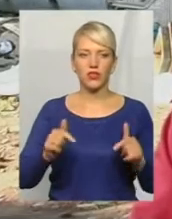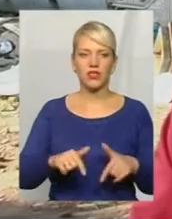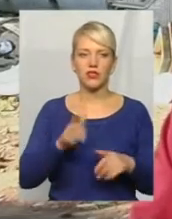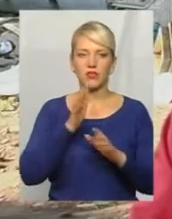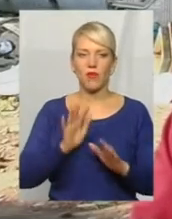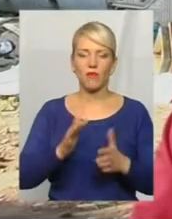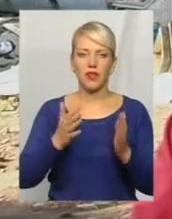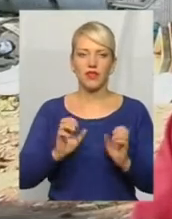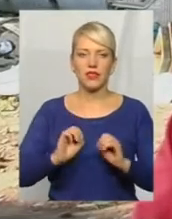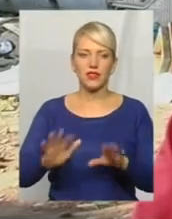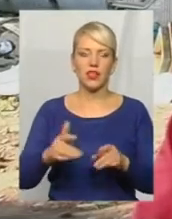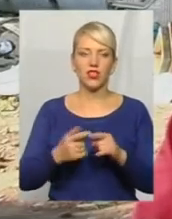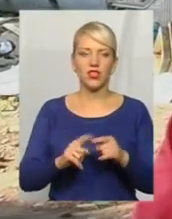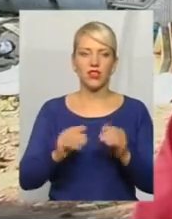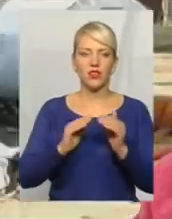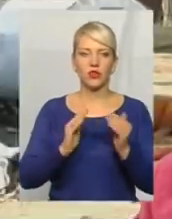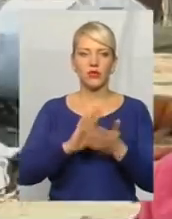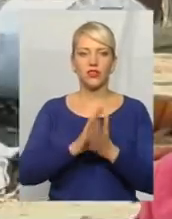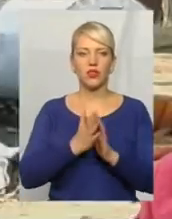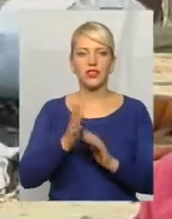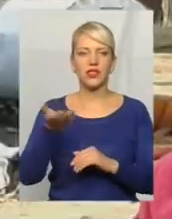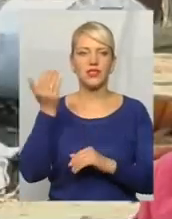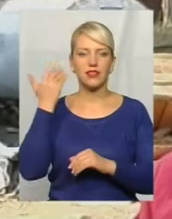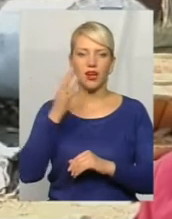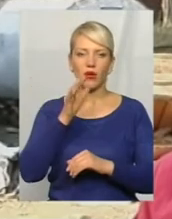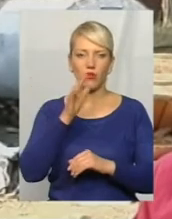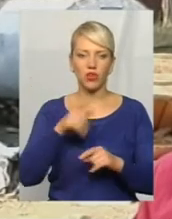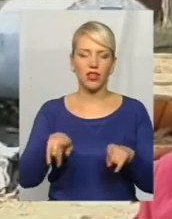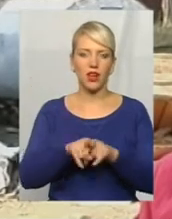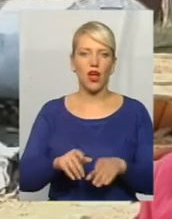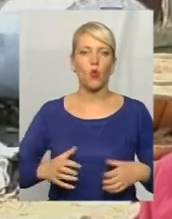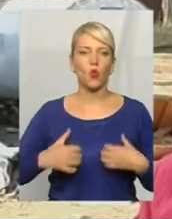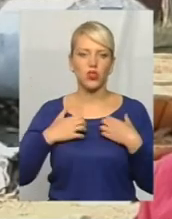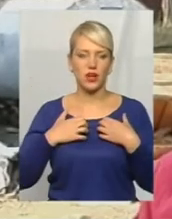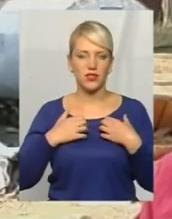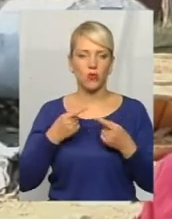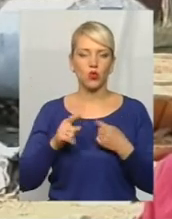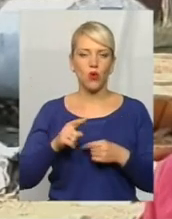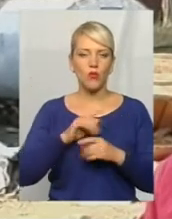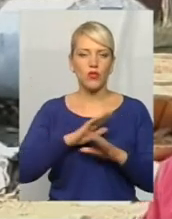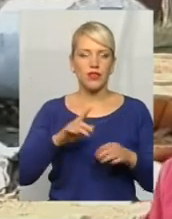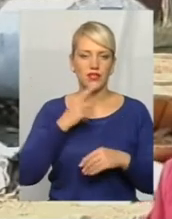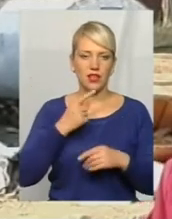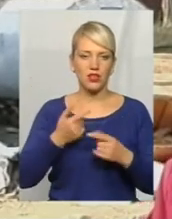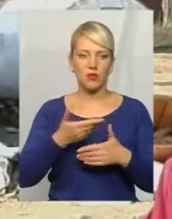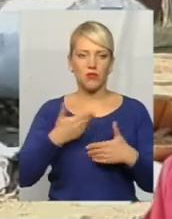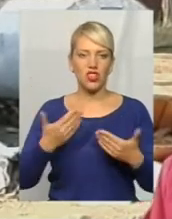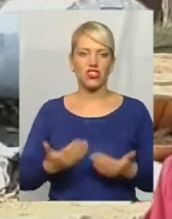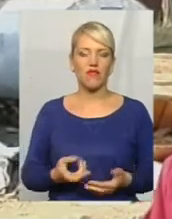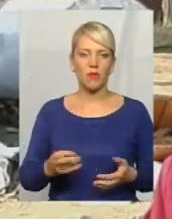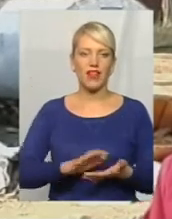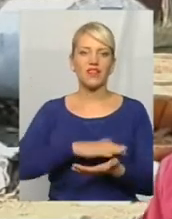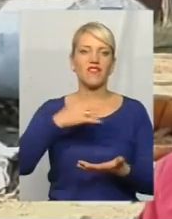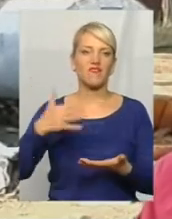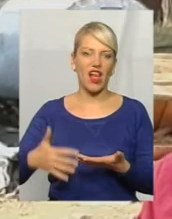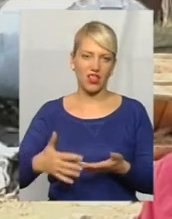дому, і ситуація, в принципі, з тих пор от така ужасна, по-другому не скажеш. Ми живемо просто на свалці, к